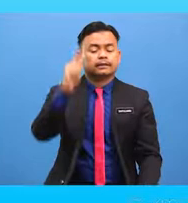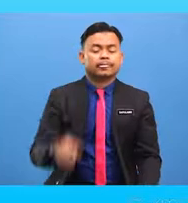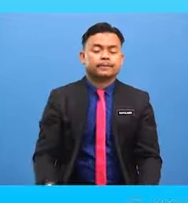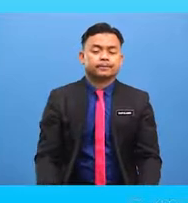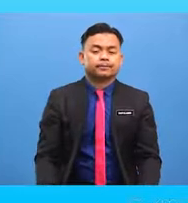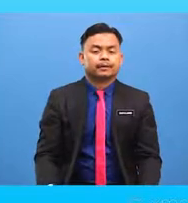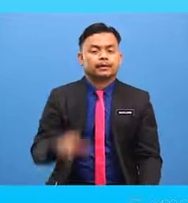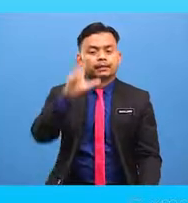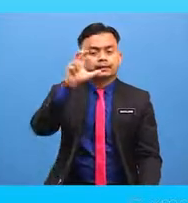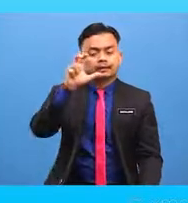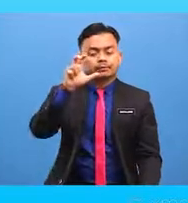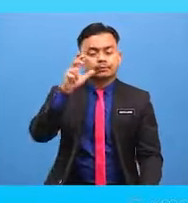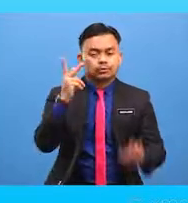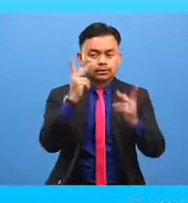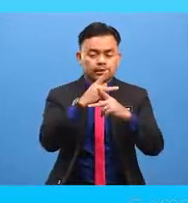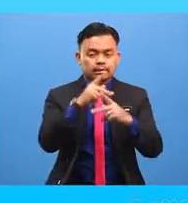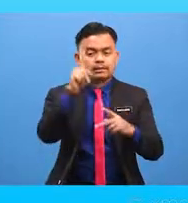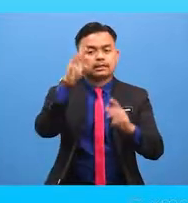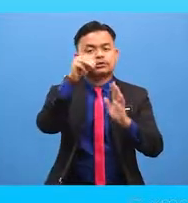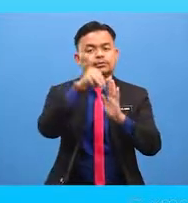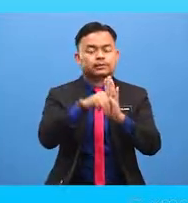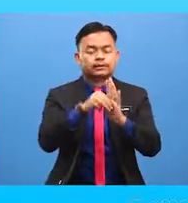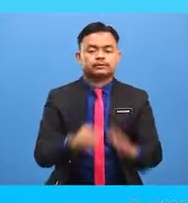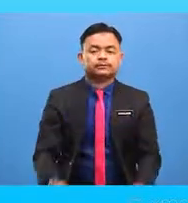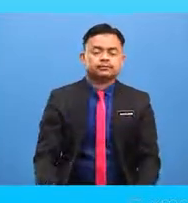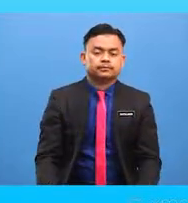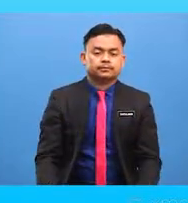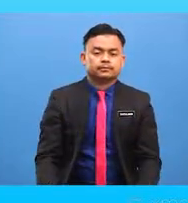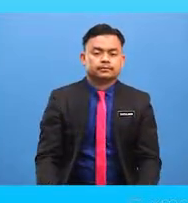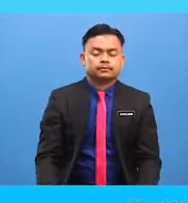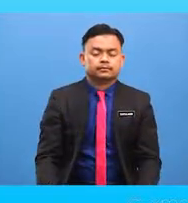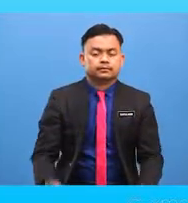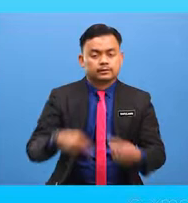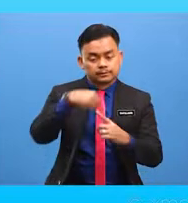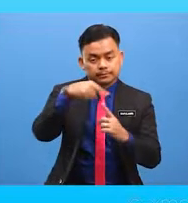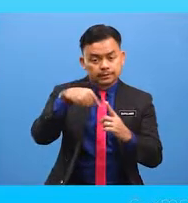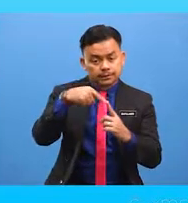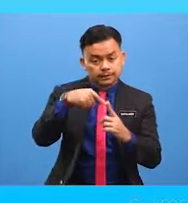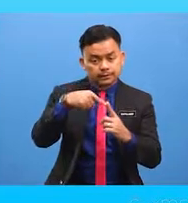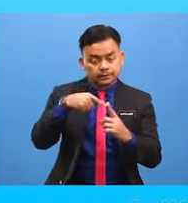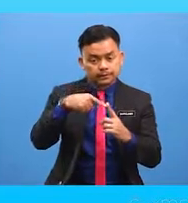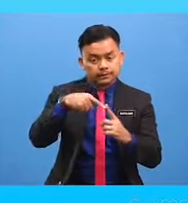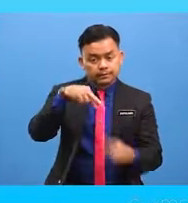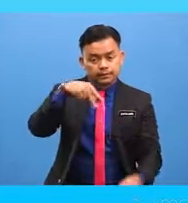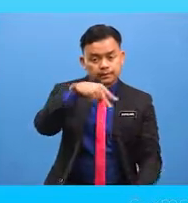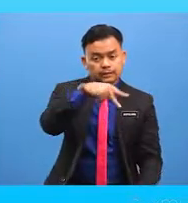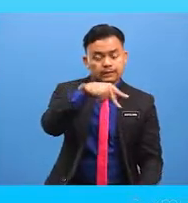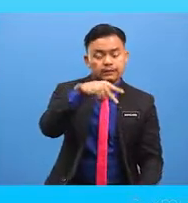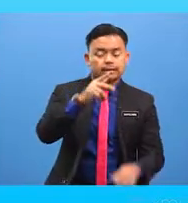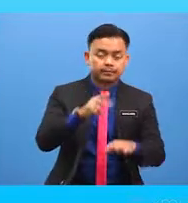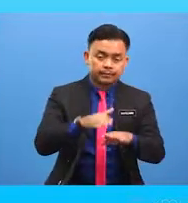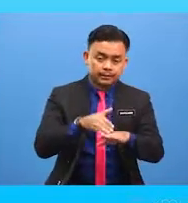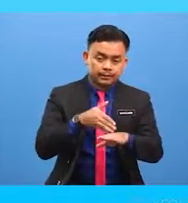30 kali seminit. Dan apabila kita berjalan perlahan, pernafasan kita